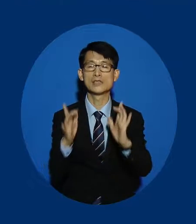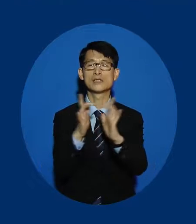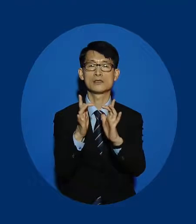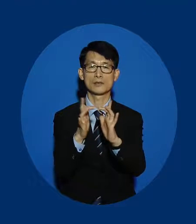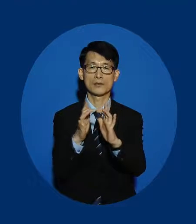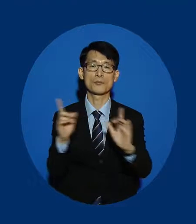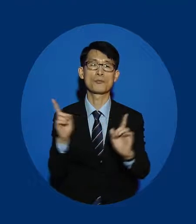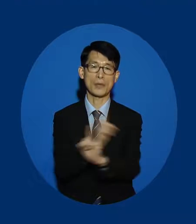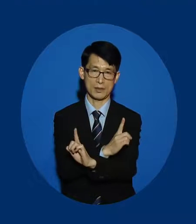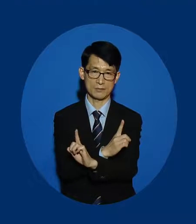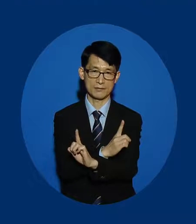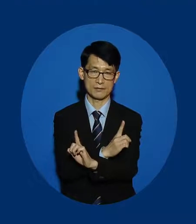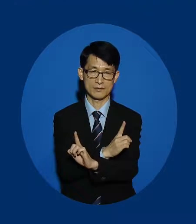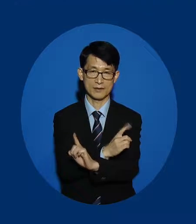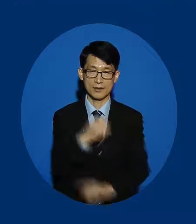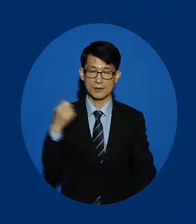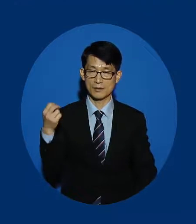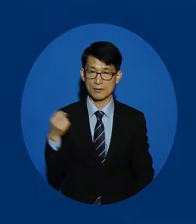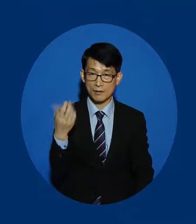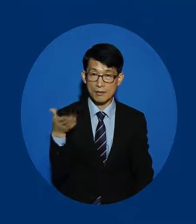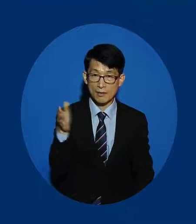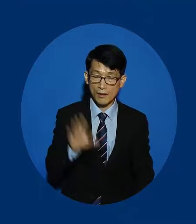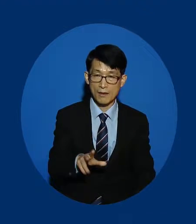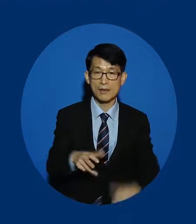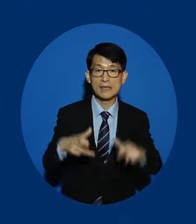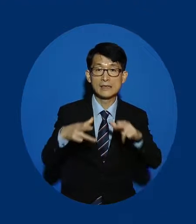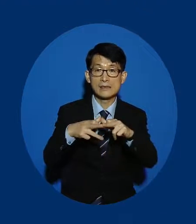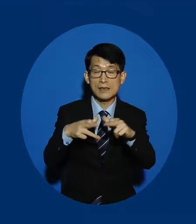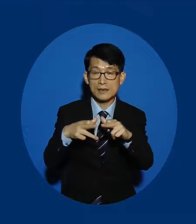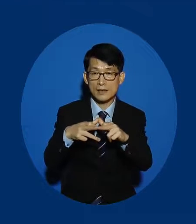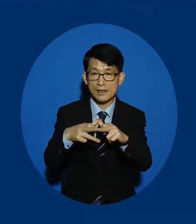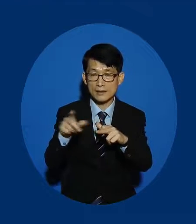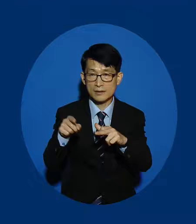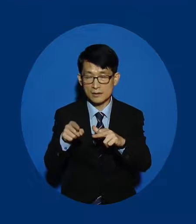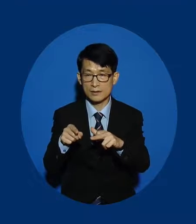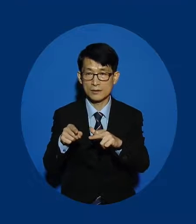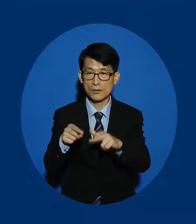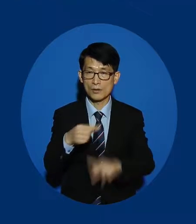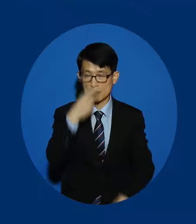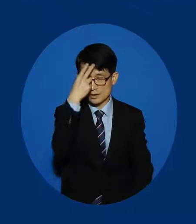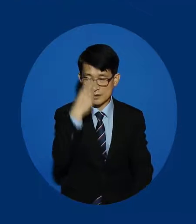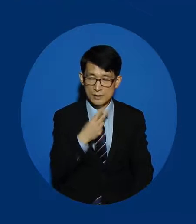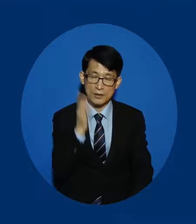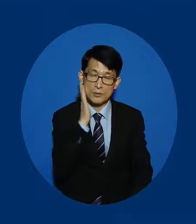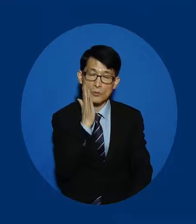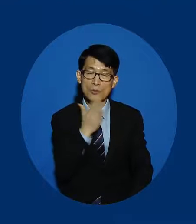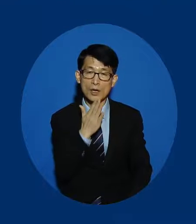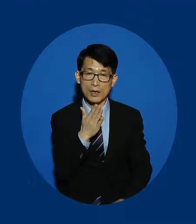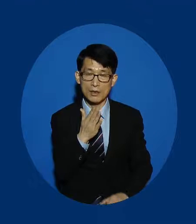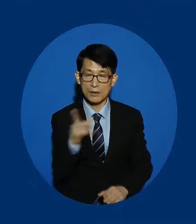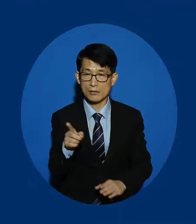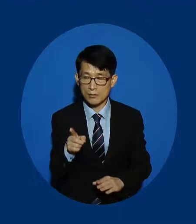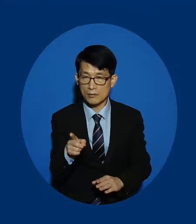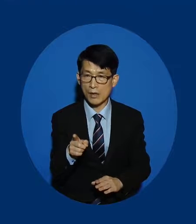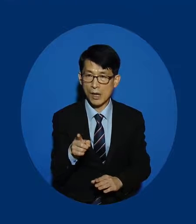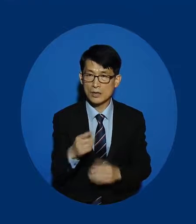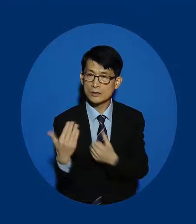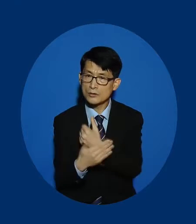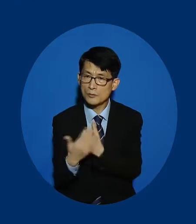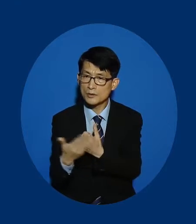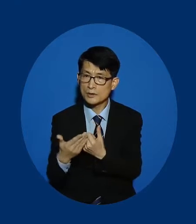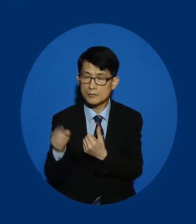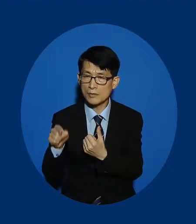제일 문제되는 거는 장애인들 접근성 문제가, 특히 그 시각이나 청각 장애인들이 접근성 문제가 제일 대두되는 이 영역인 것